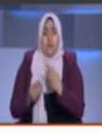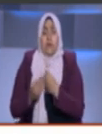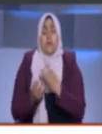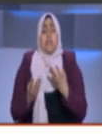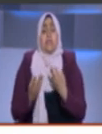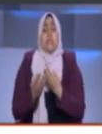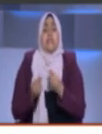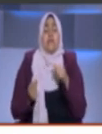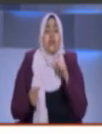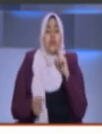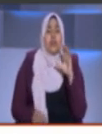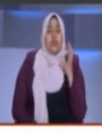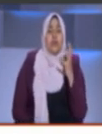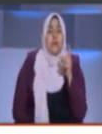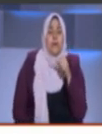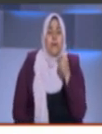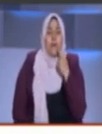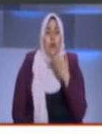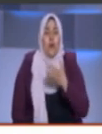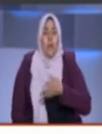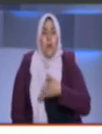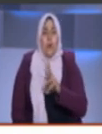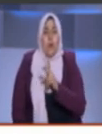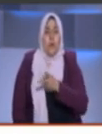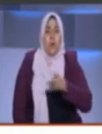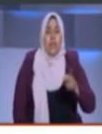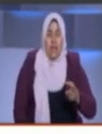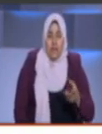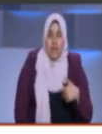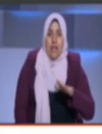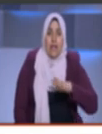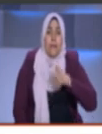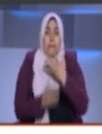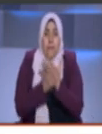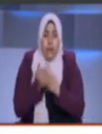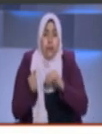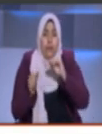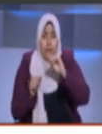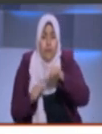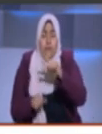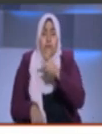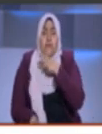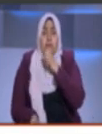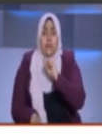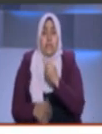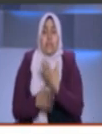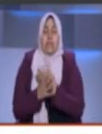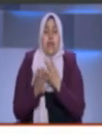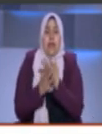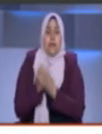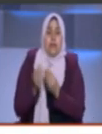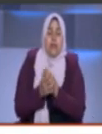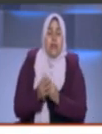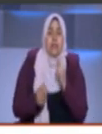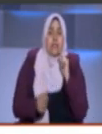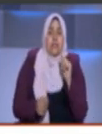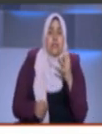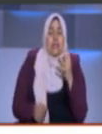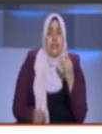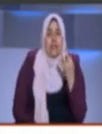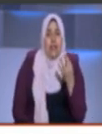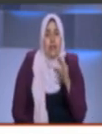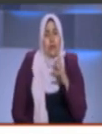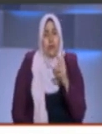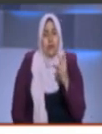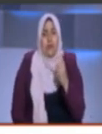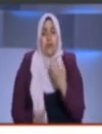من الشبان من أصول مختلفة، حتى وإذا كانوا ولدوا في فرنسا أبناء الجيل الثاني والثالث، إلا أن هؤلاء الشباب